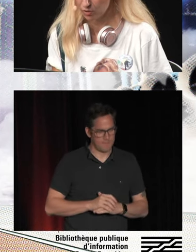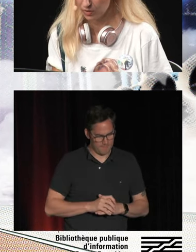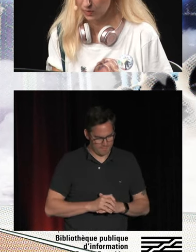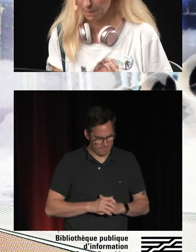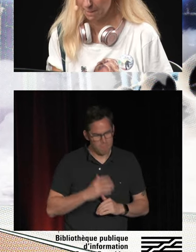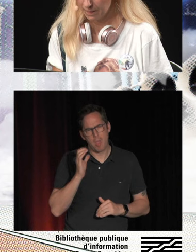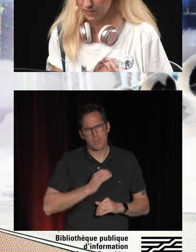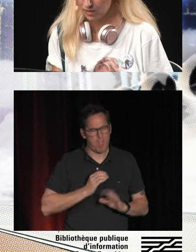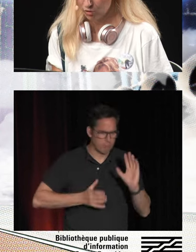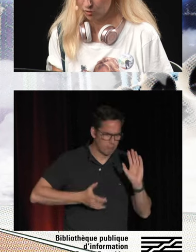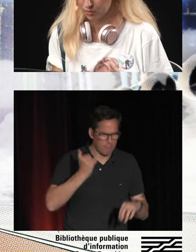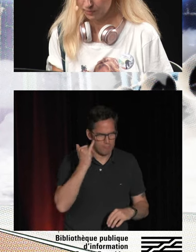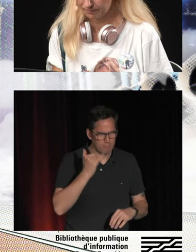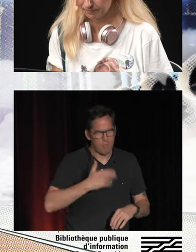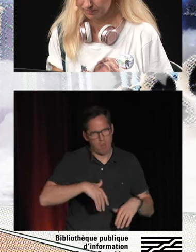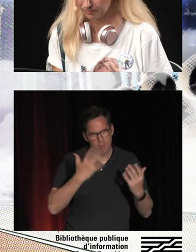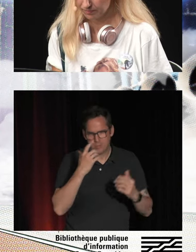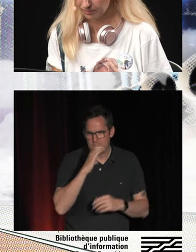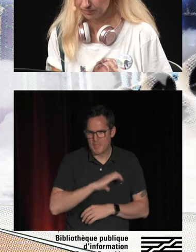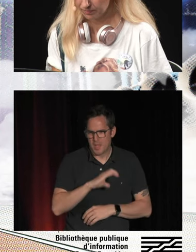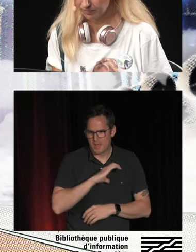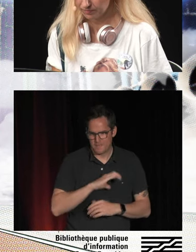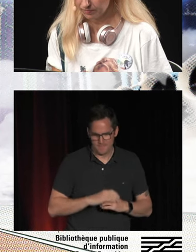Tant pis, je le tente. Je le tente.